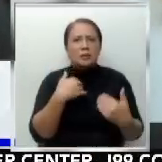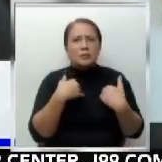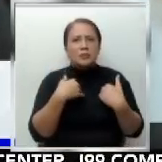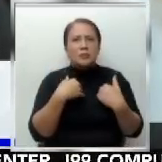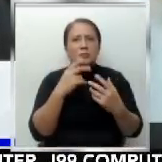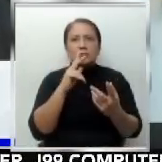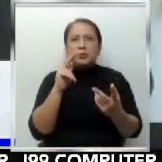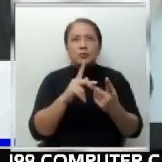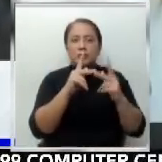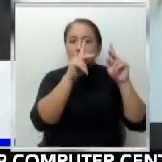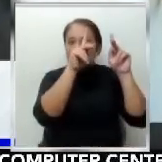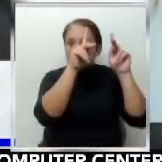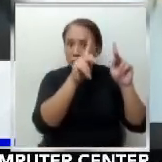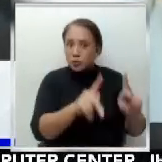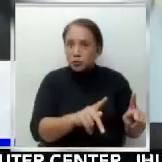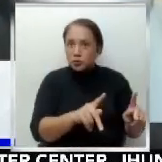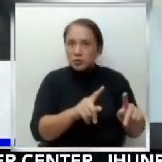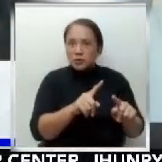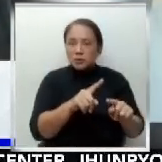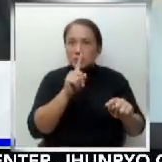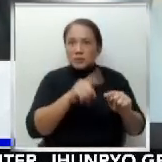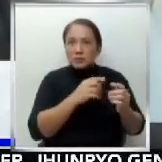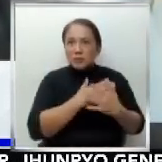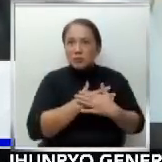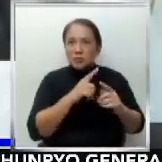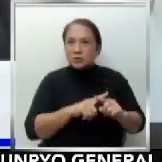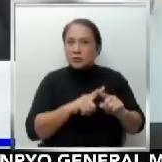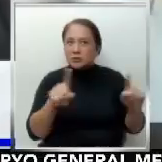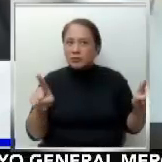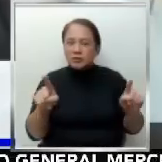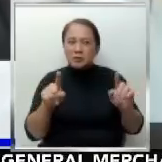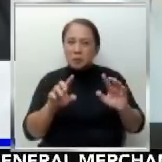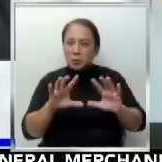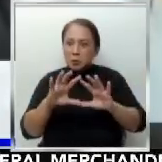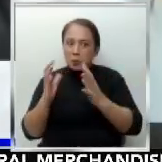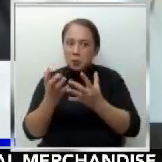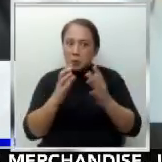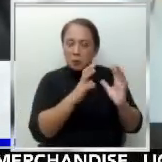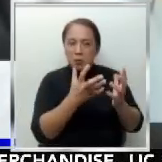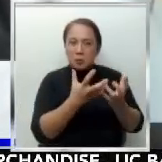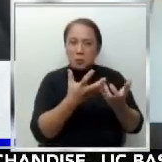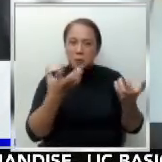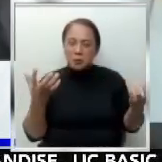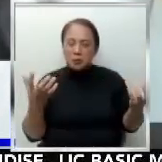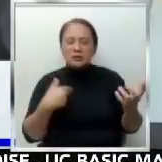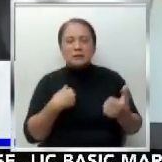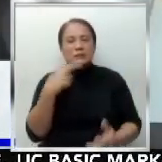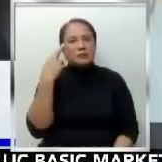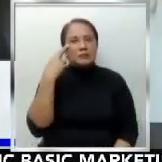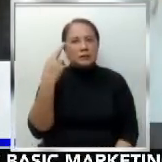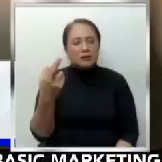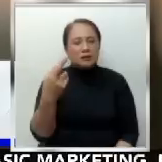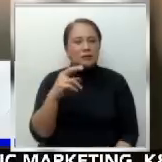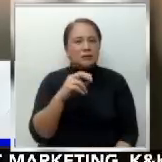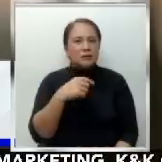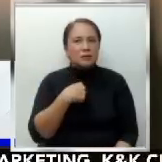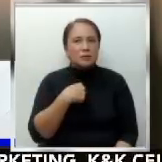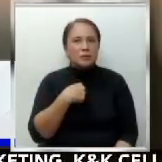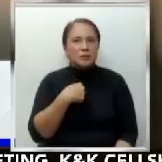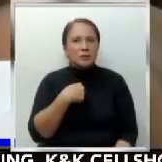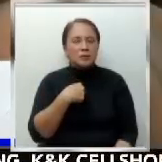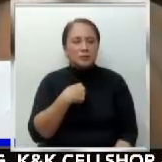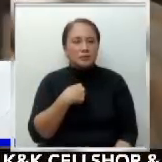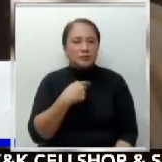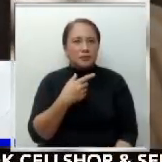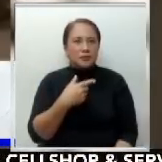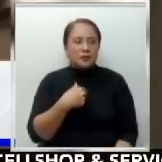tapos hindi mo pwedeng mahalin kasi magkaiba kayo ng mundo. Parang ganun, doon ko lang na-realize nung nag-close up kami. Babalik na tayo sa